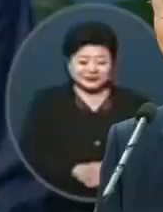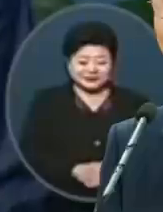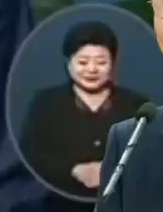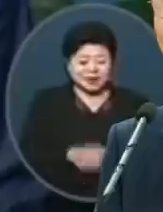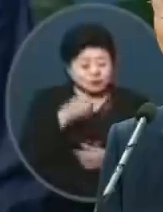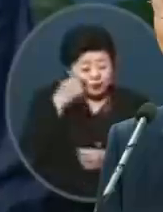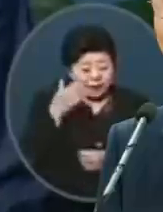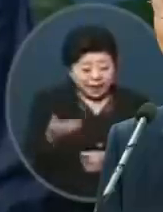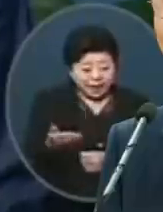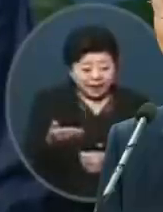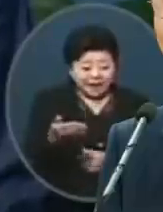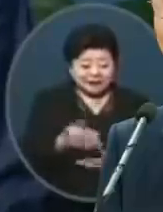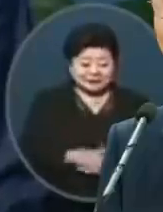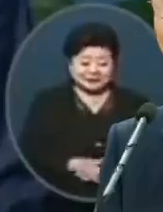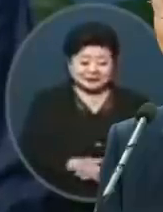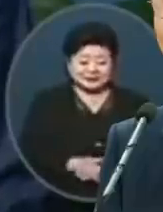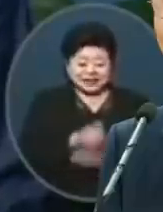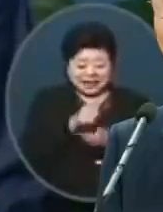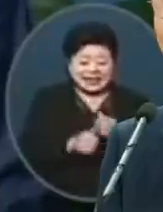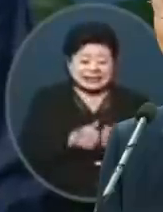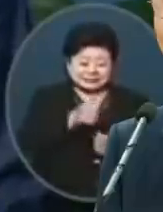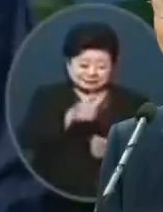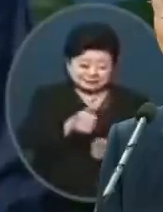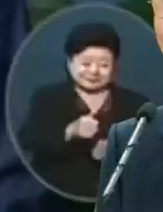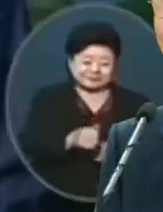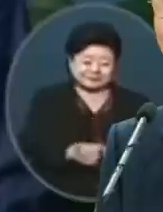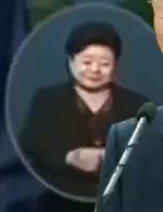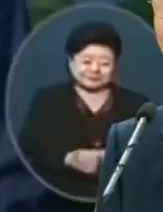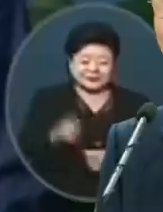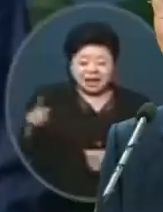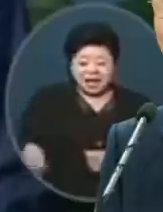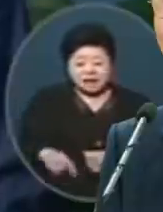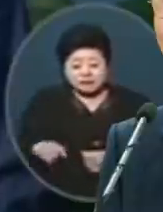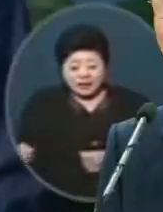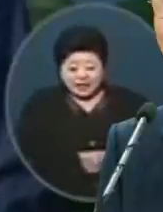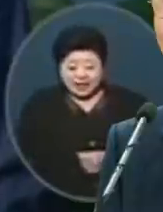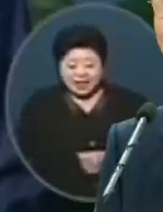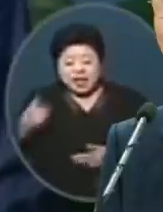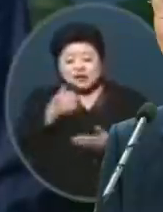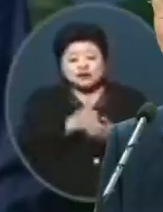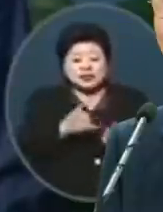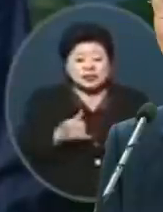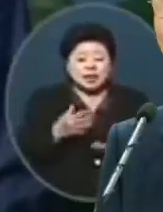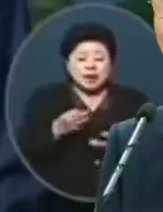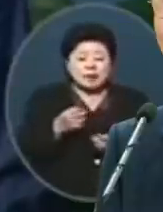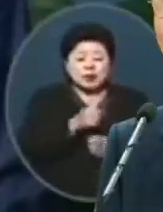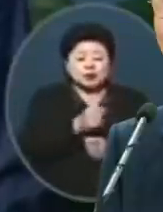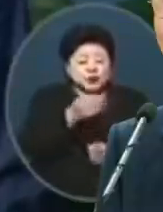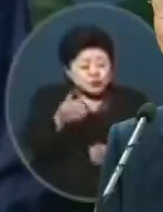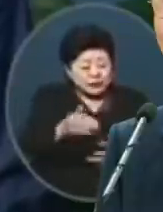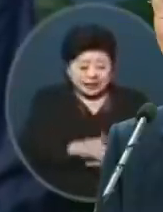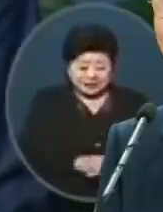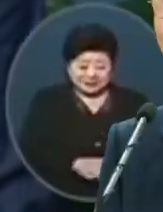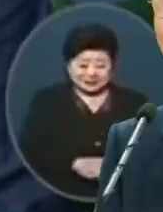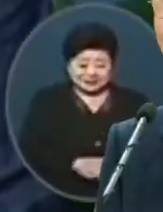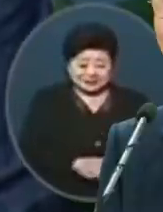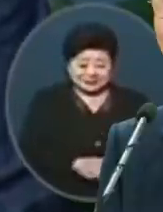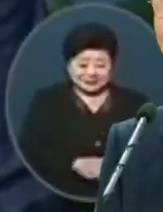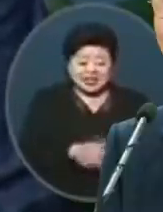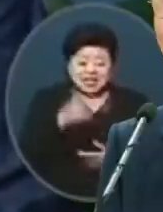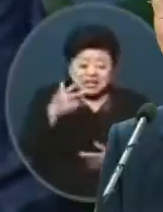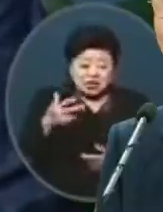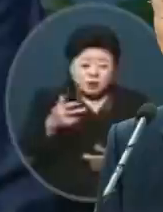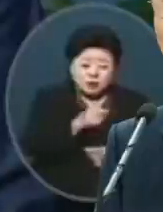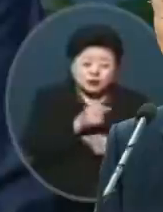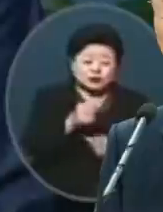이 질문을 했었습니다. 하나님, 하루에 죄인에게 몇 분 용서해 줘야 됩니까? 일곱